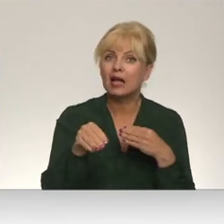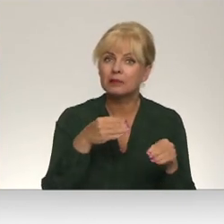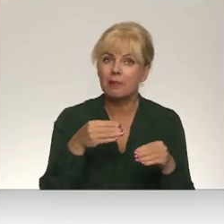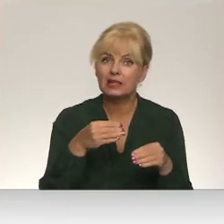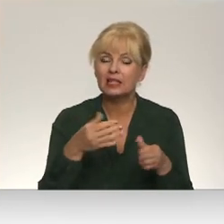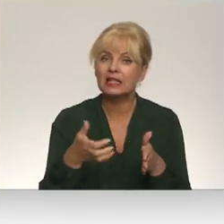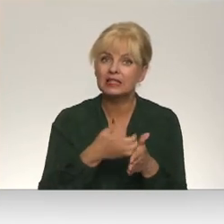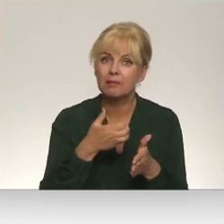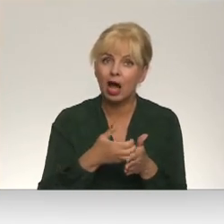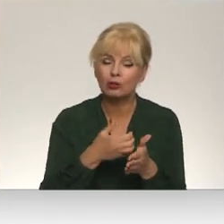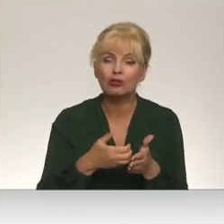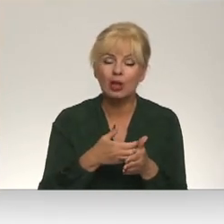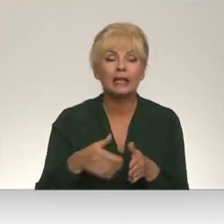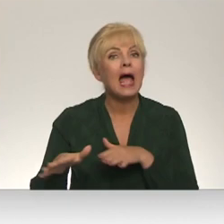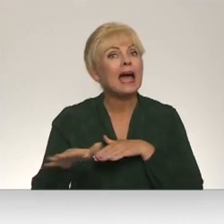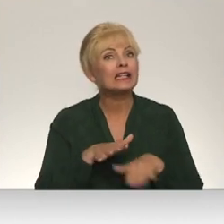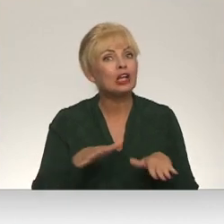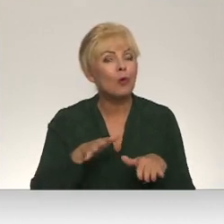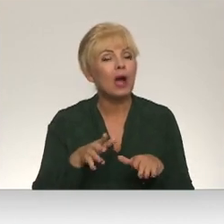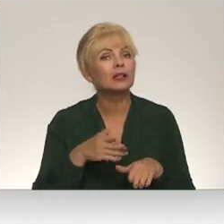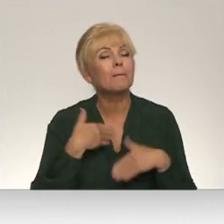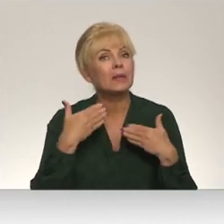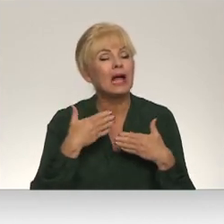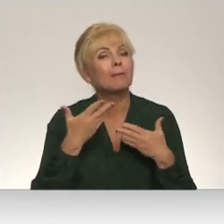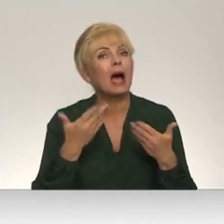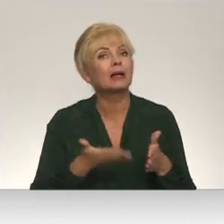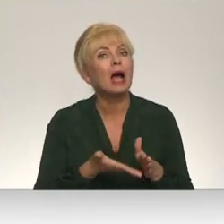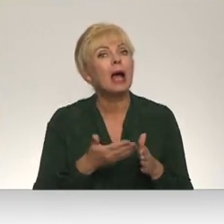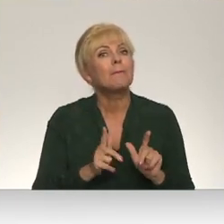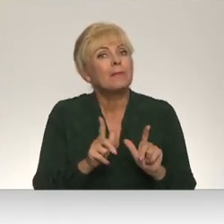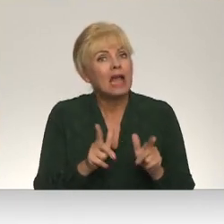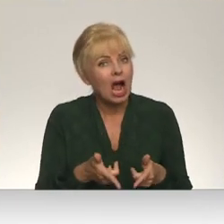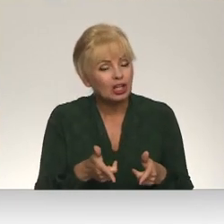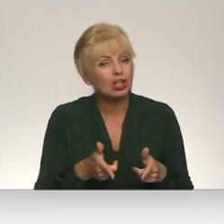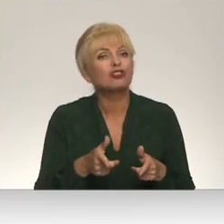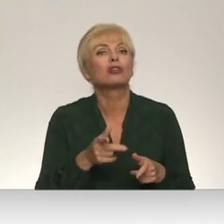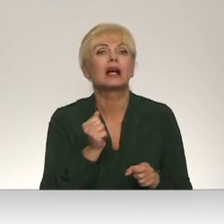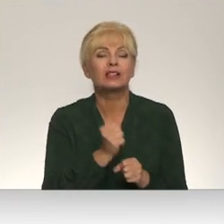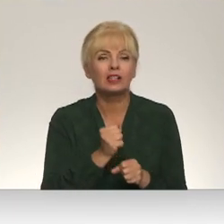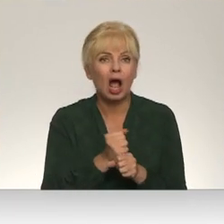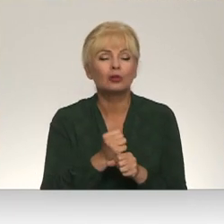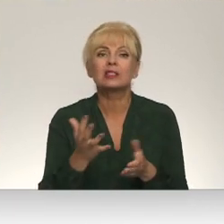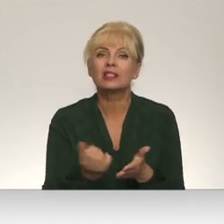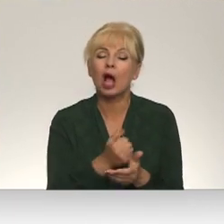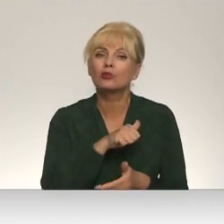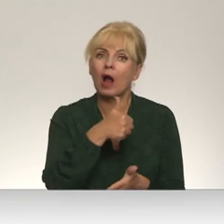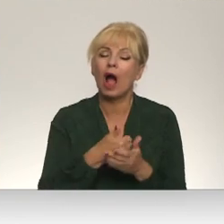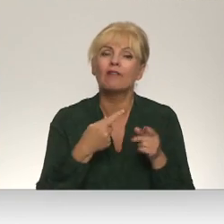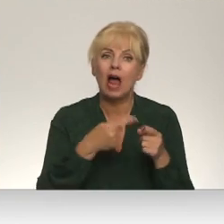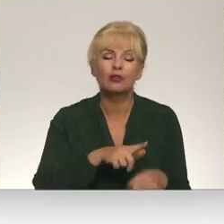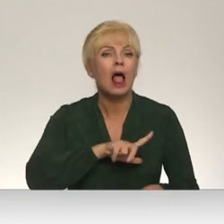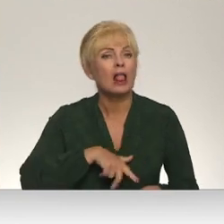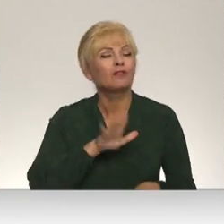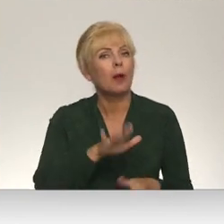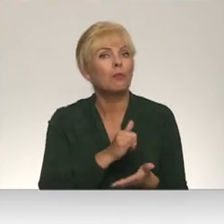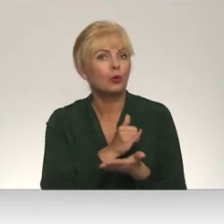izmantošanu. Talks rīkotāji priecājas par lielu atsaucību un cer, ka kopā strādājot, izdosies sasniegt galveno mērķi, lai Latvija kļūtu par